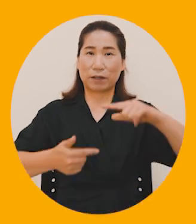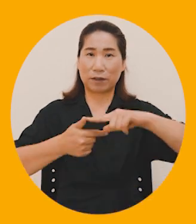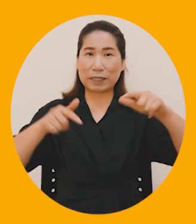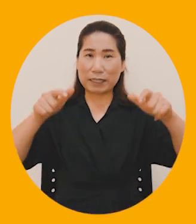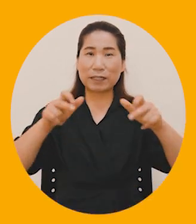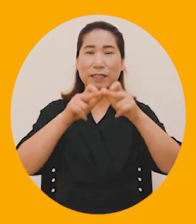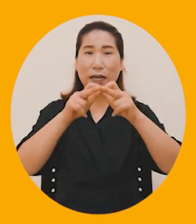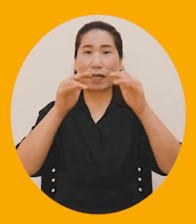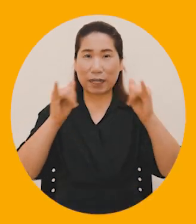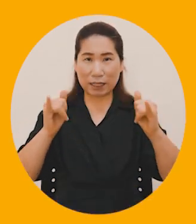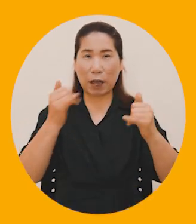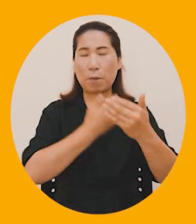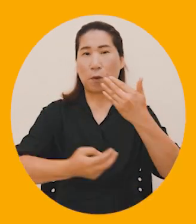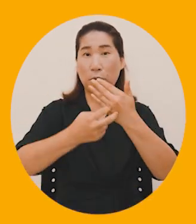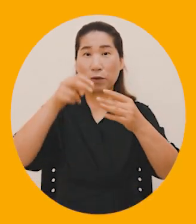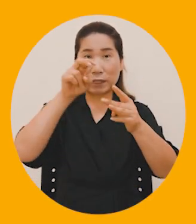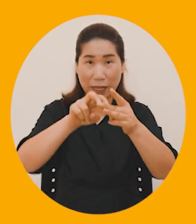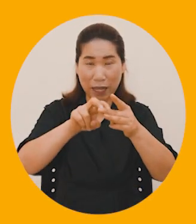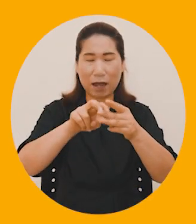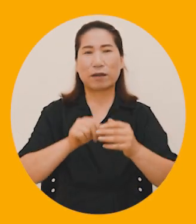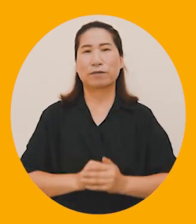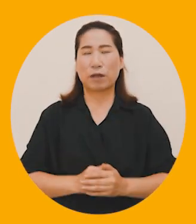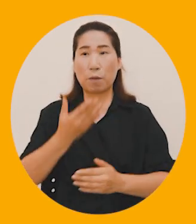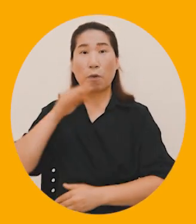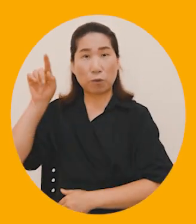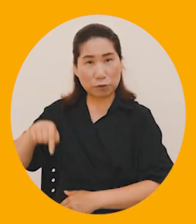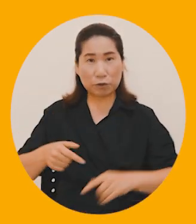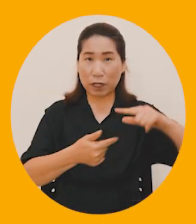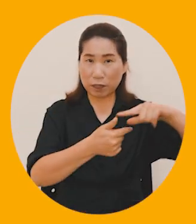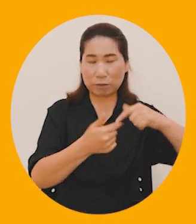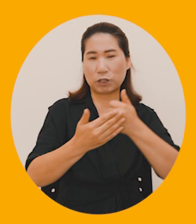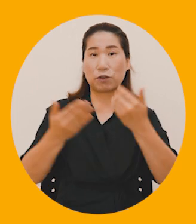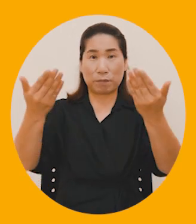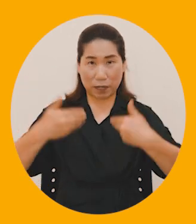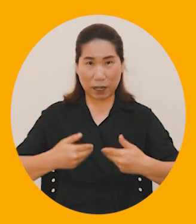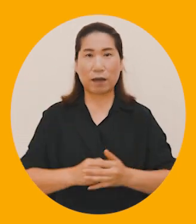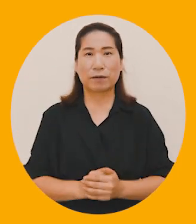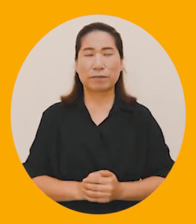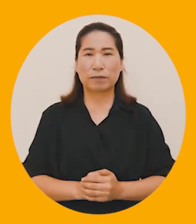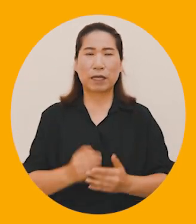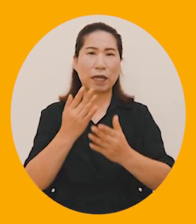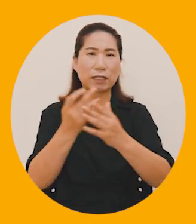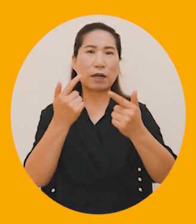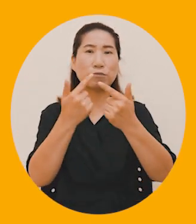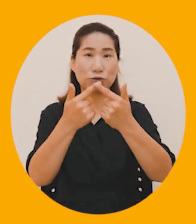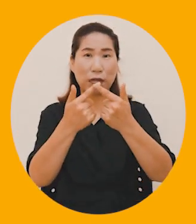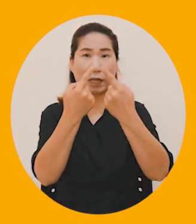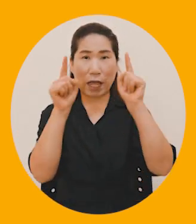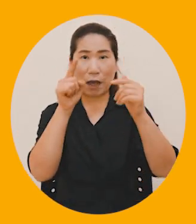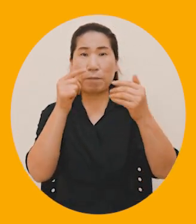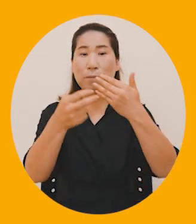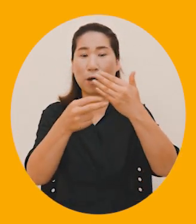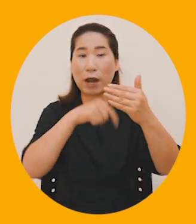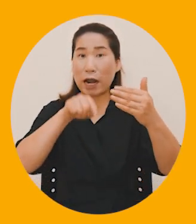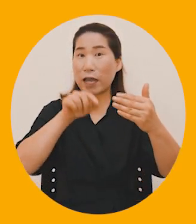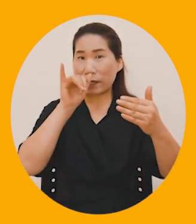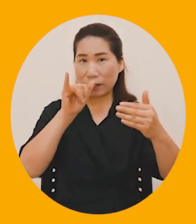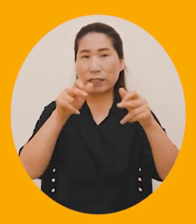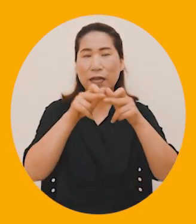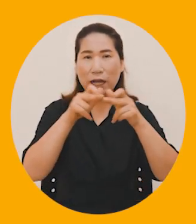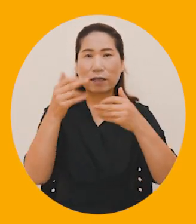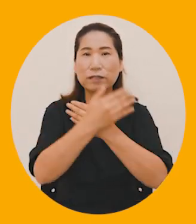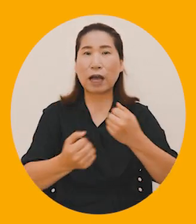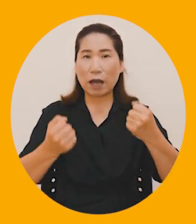경상남도 지역장애인 보건의료센터는 보건복지부와 경상남도의 지원을 받아 양산 부산대학교 병원에 지정된